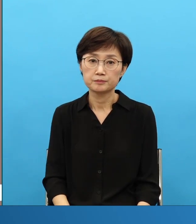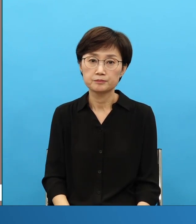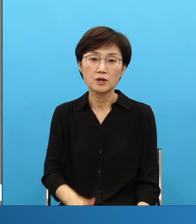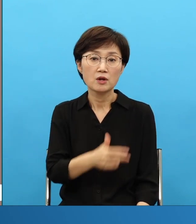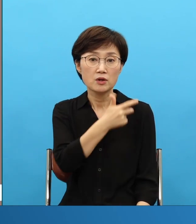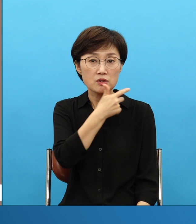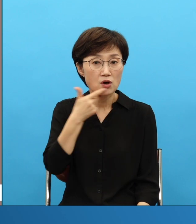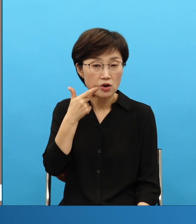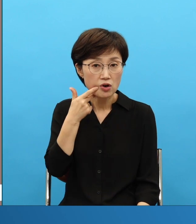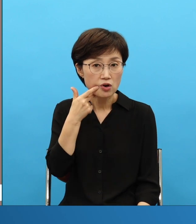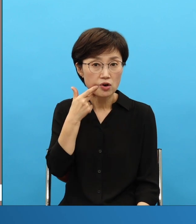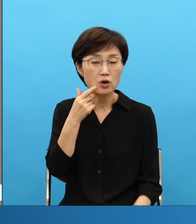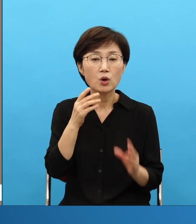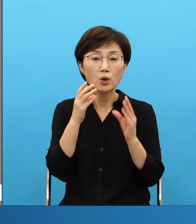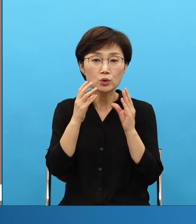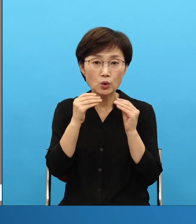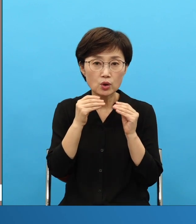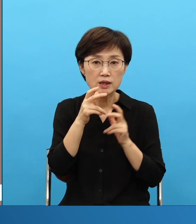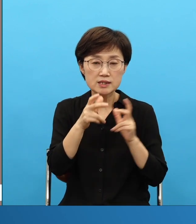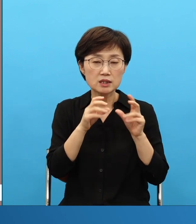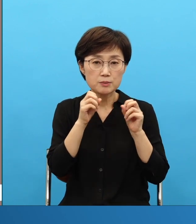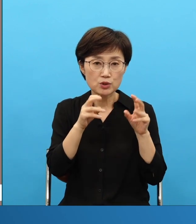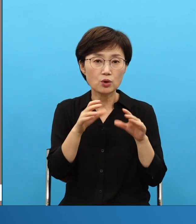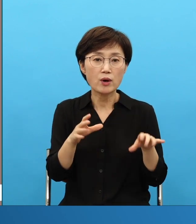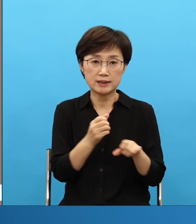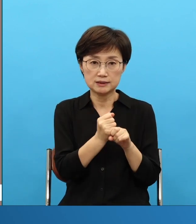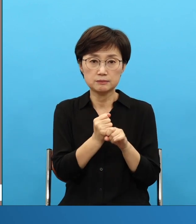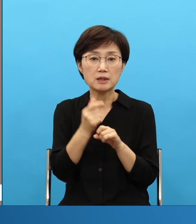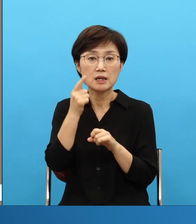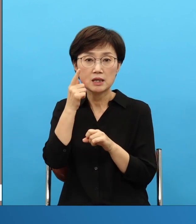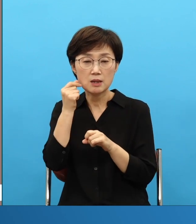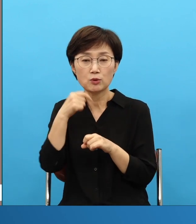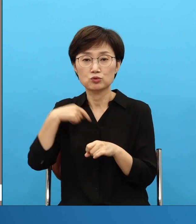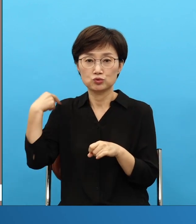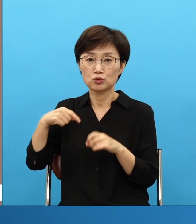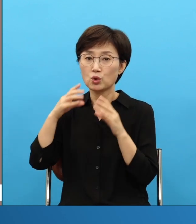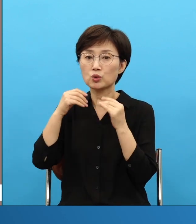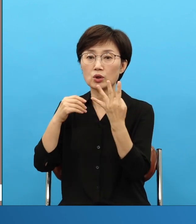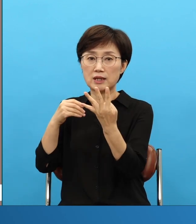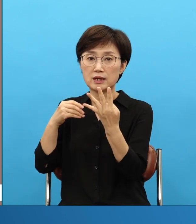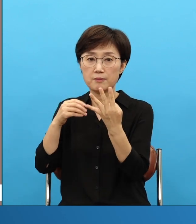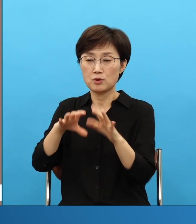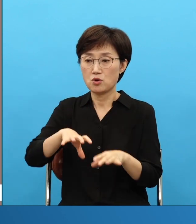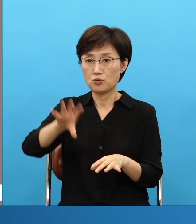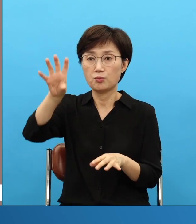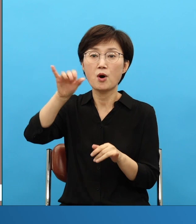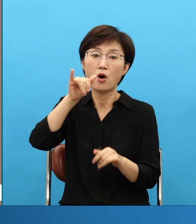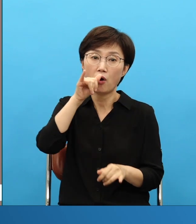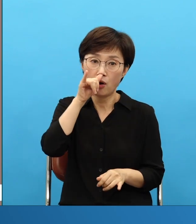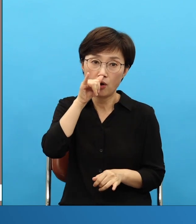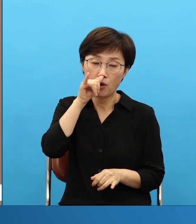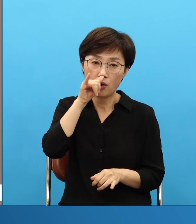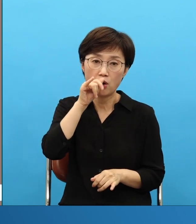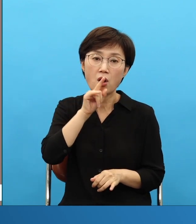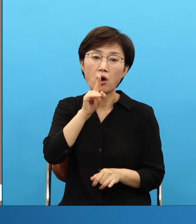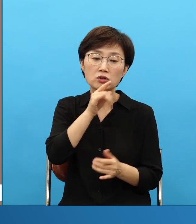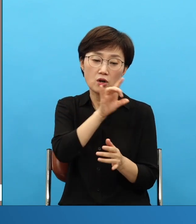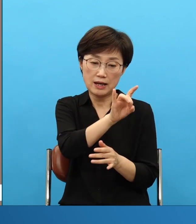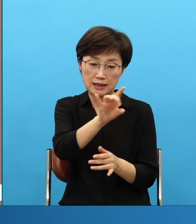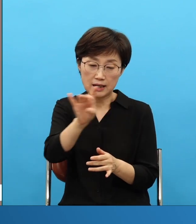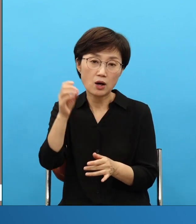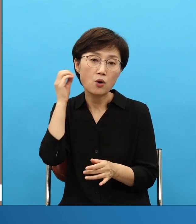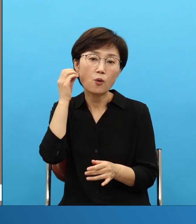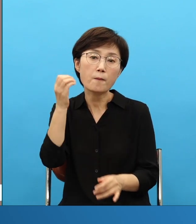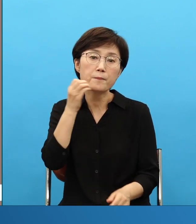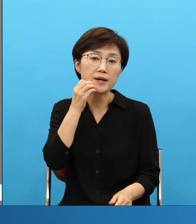영어는 산업선교와 핵심 메시지, 일본어와 한어는 토요 핵심 4개 메시지가 올라가며 각 언어권별